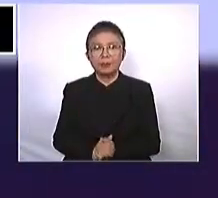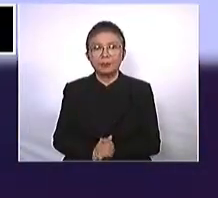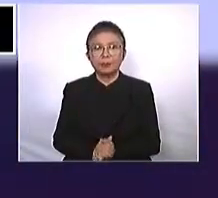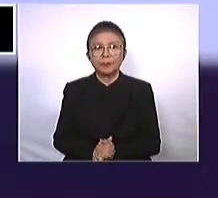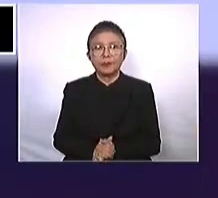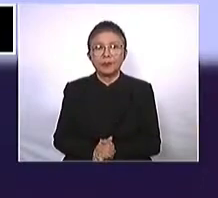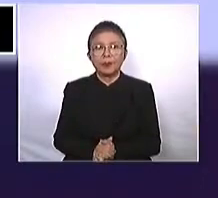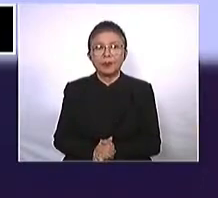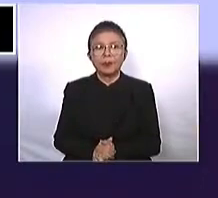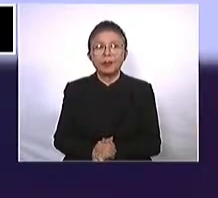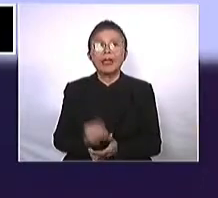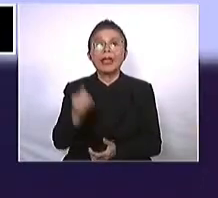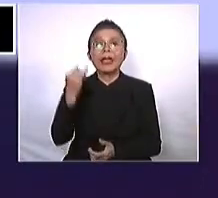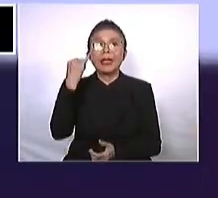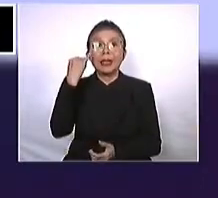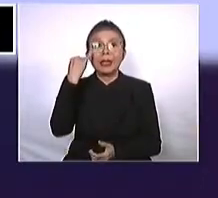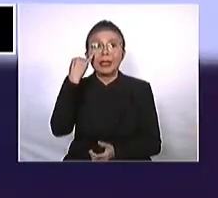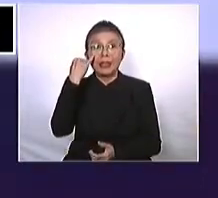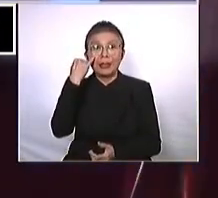Karena